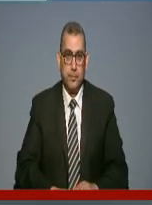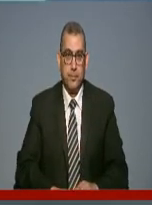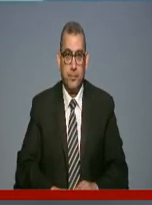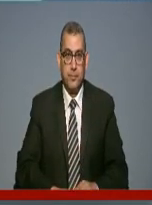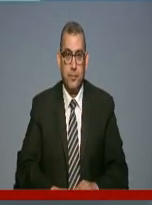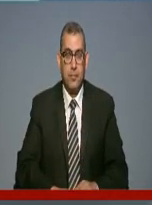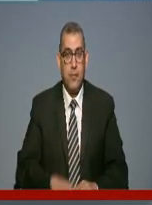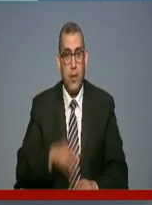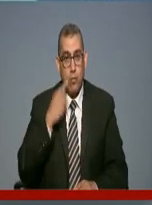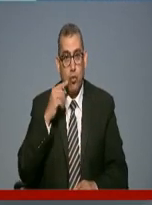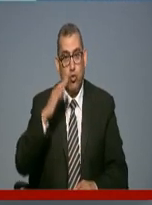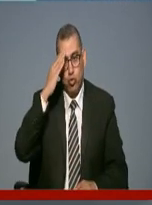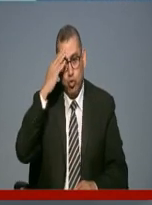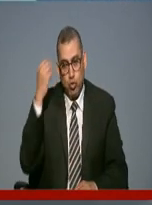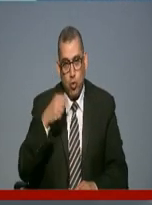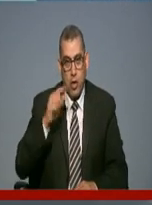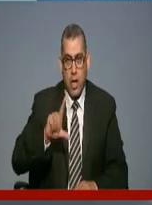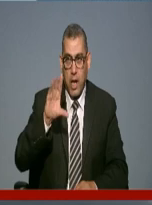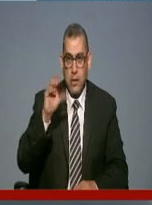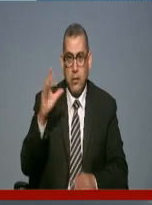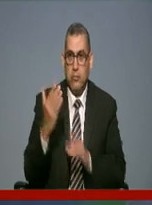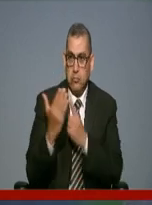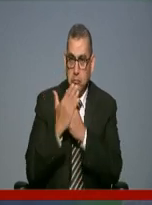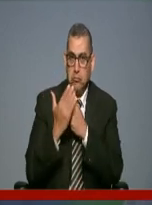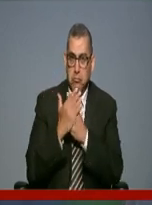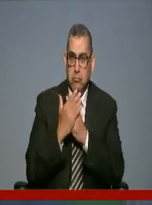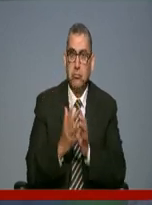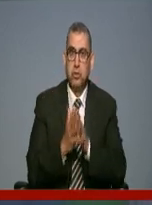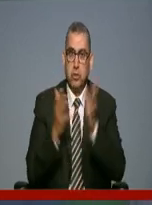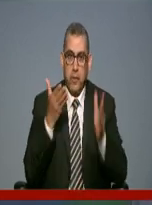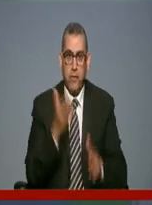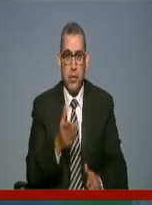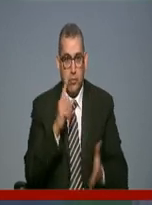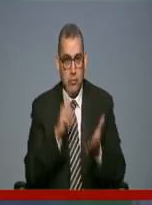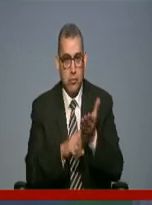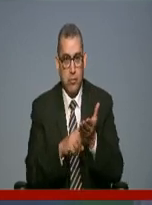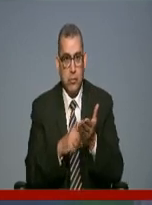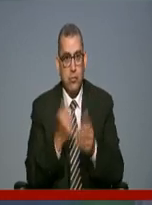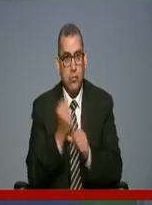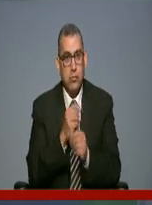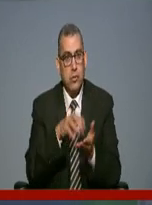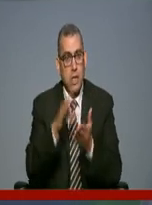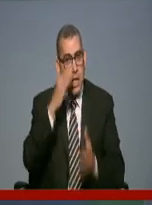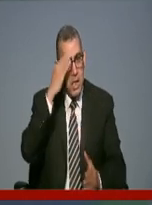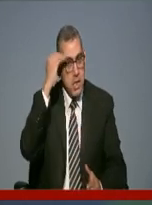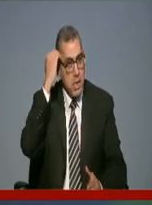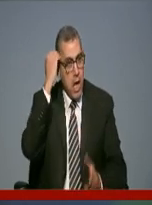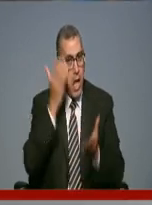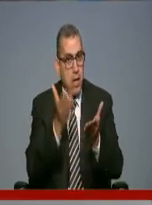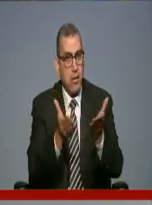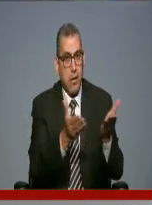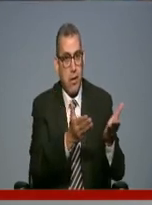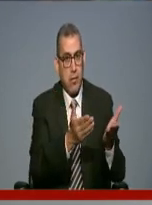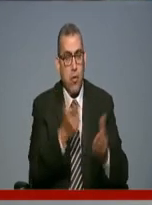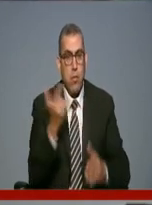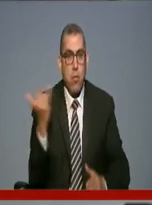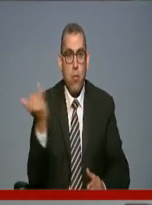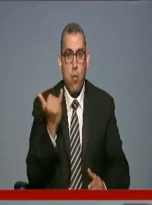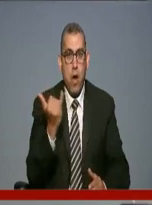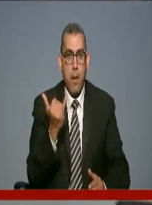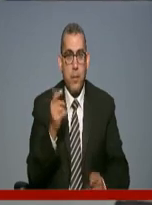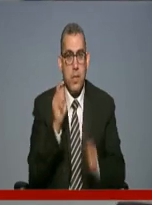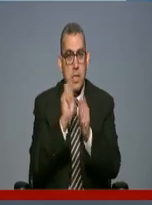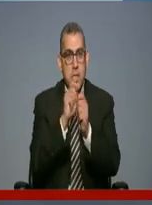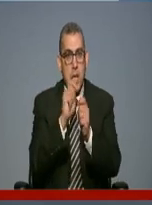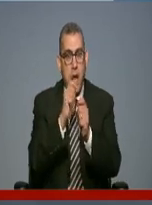بنشكر سيادة الرئيس على الاهتمام الملحوظ بالنسبة للصعيد واهتمامه بالصناعة